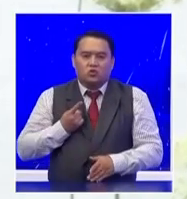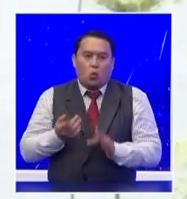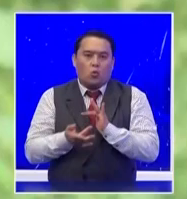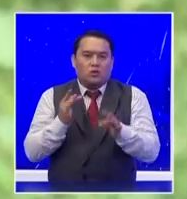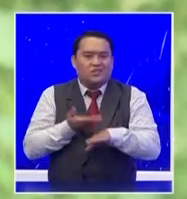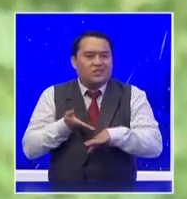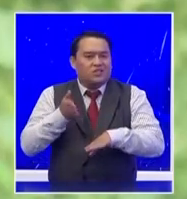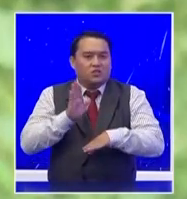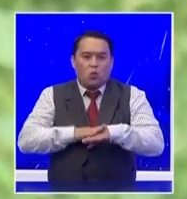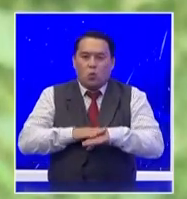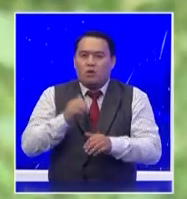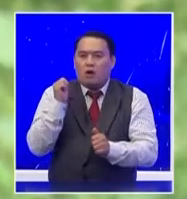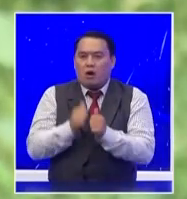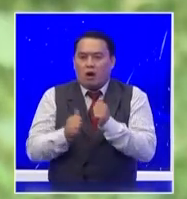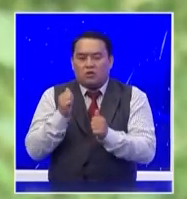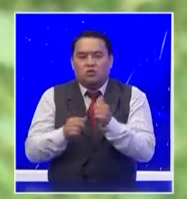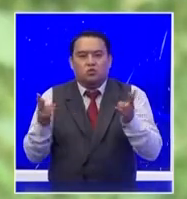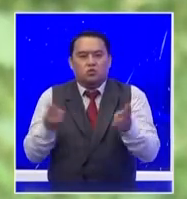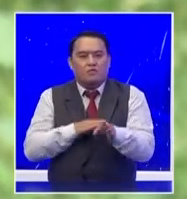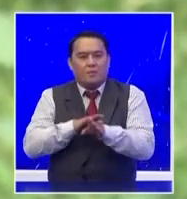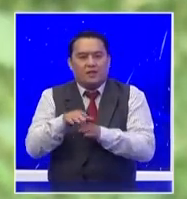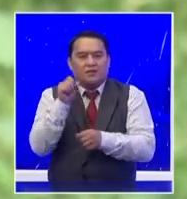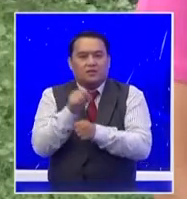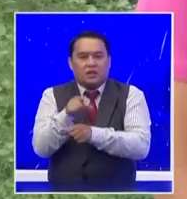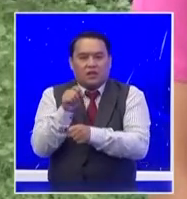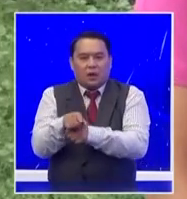крайне тяжело, ведь каждому ребенку необходимо выполнять задания.